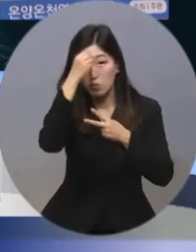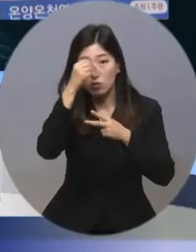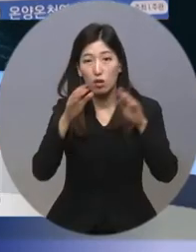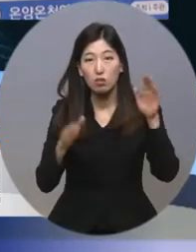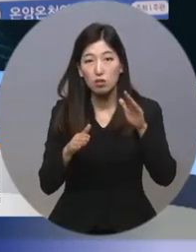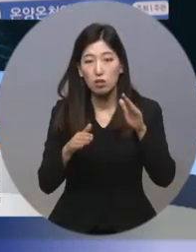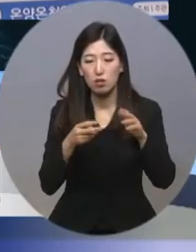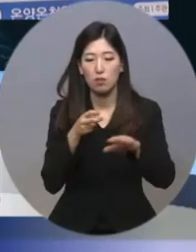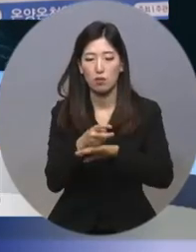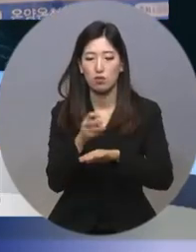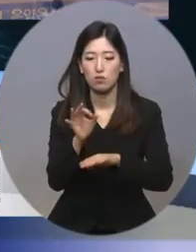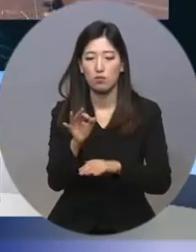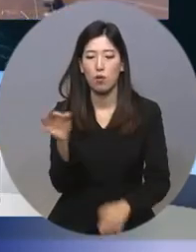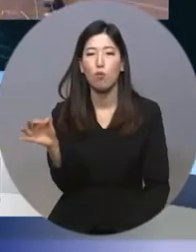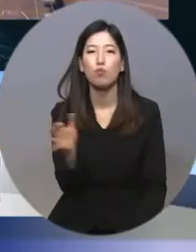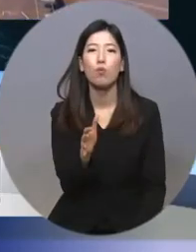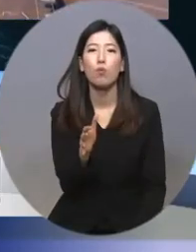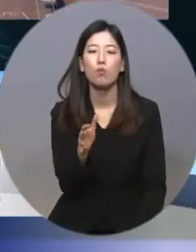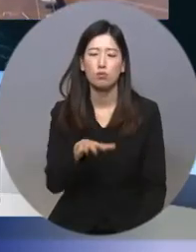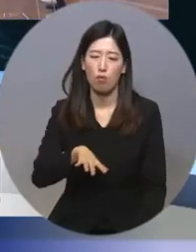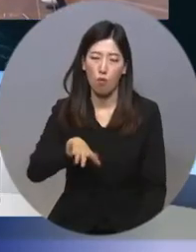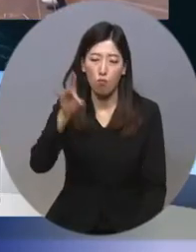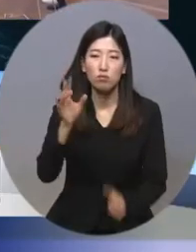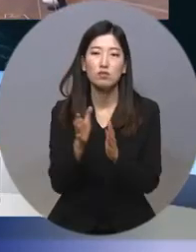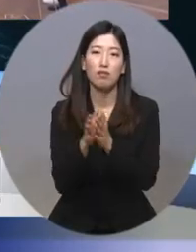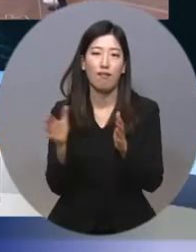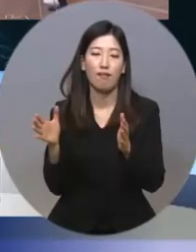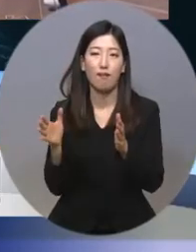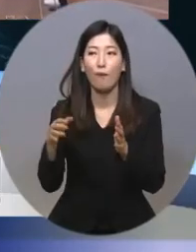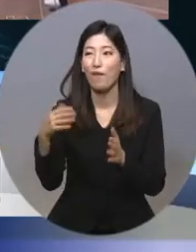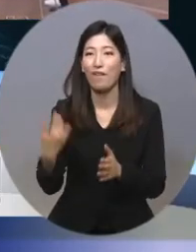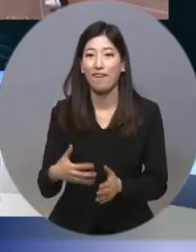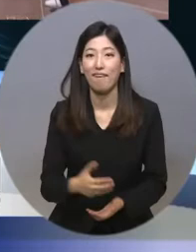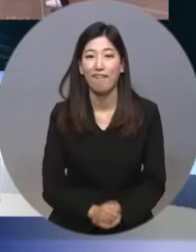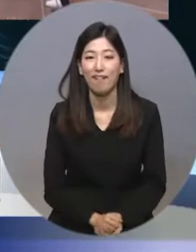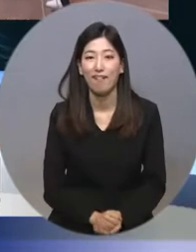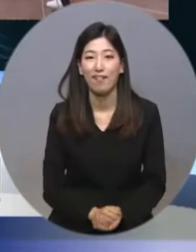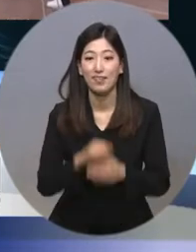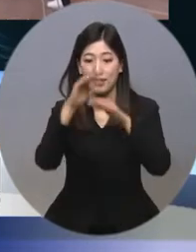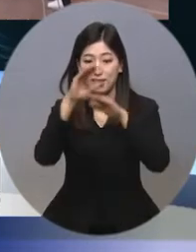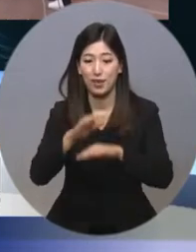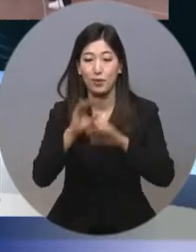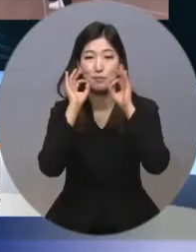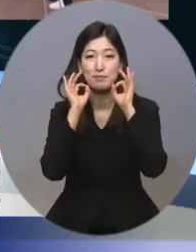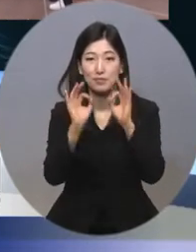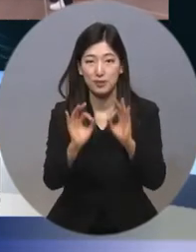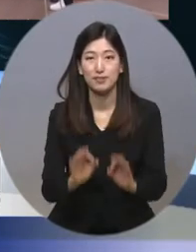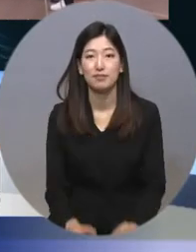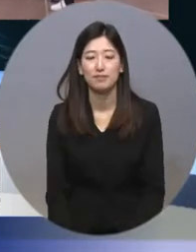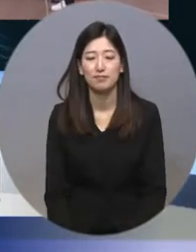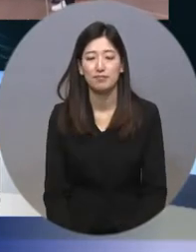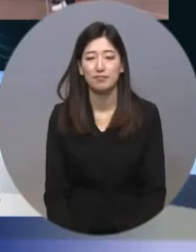지원합니다. 계속해서 지원을 늘려나갈 계획인데요. 자세한 소식 이종석 기자가 전합니다.